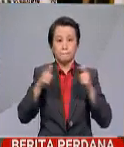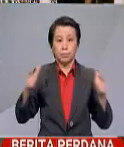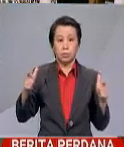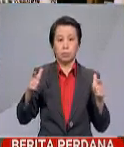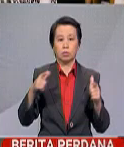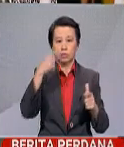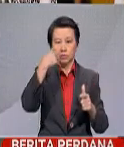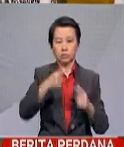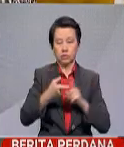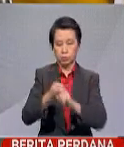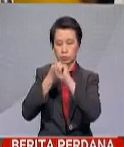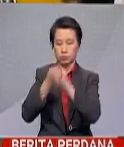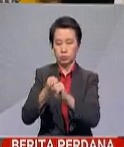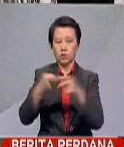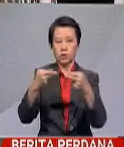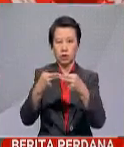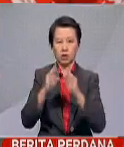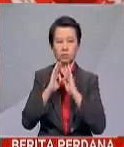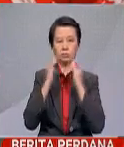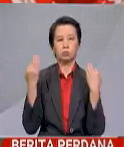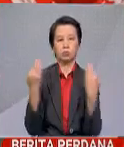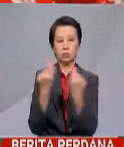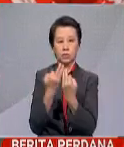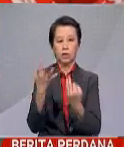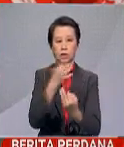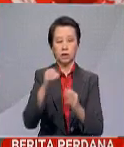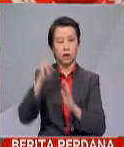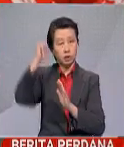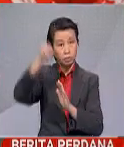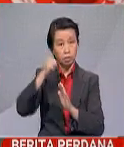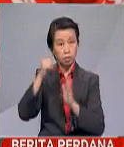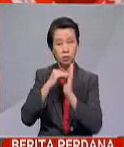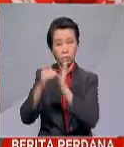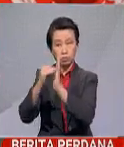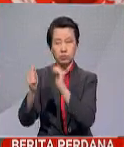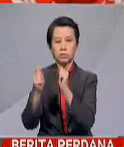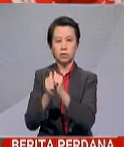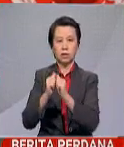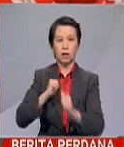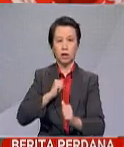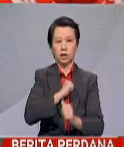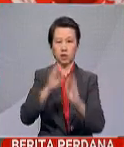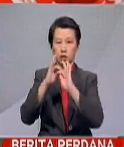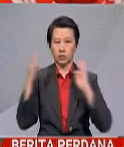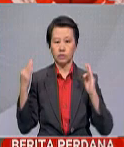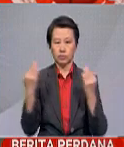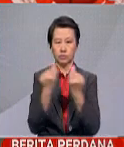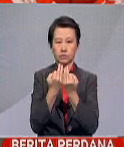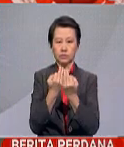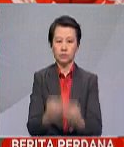sebagai wadah mengeratkan hubungan kekeluargaan dan persaudaraan dengan ahli keluarga.